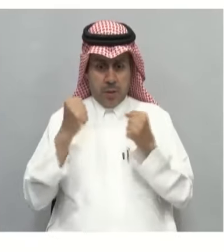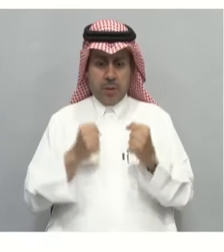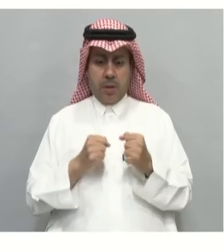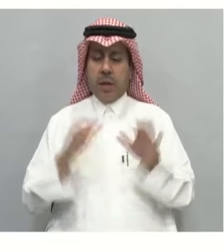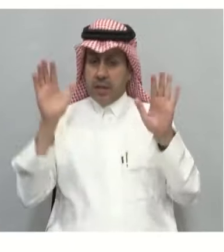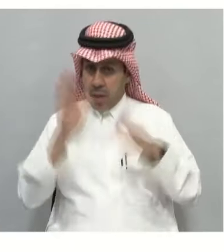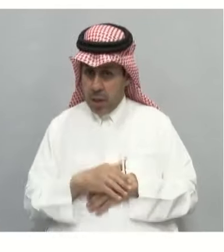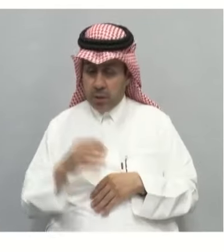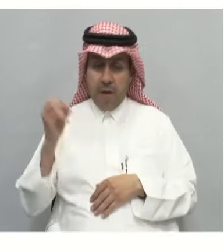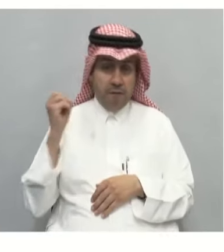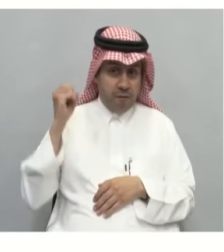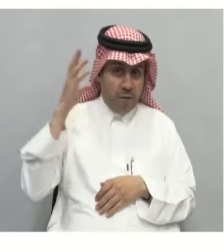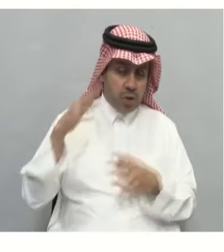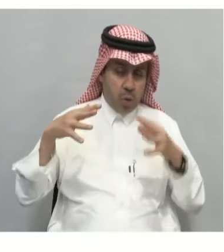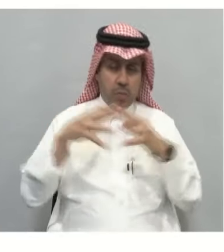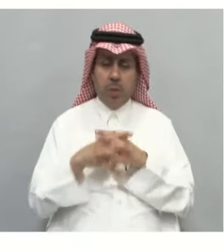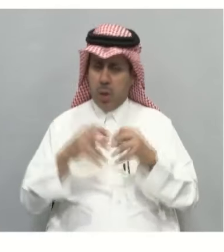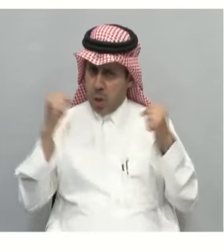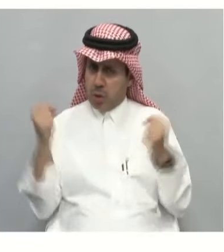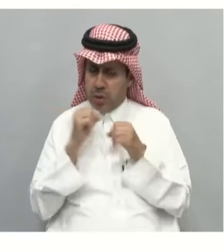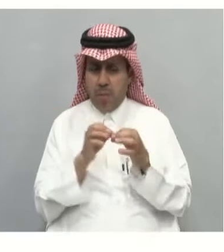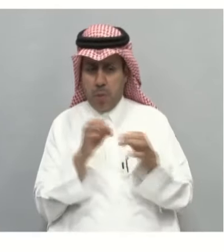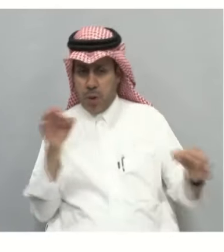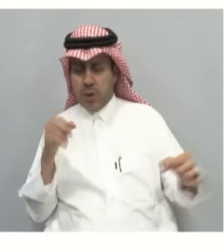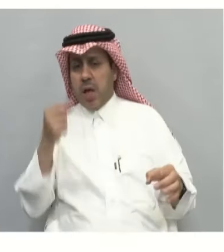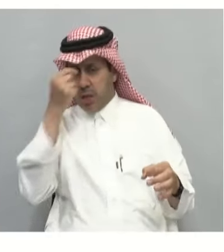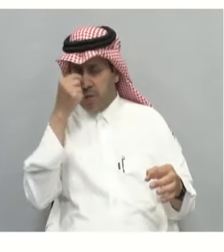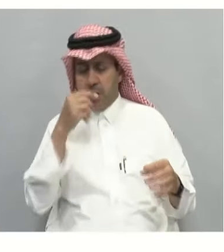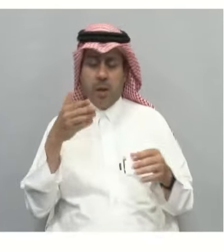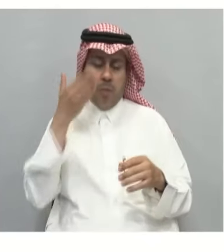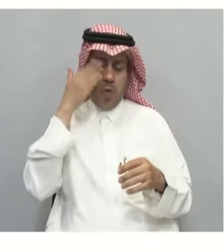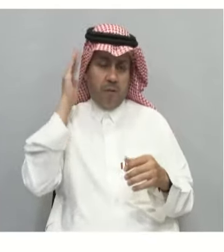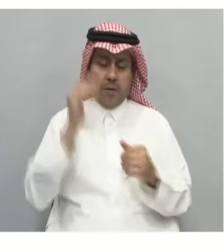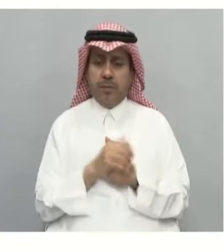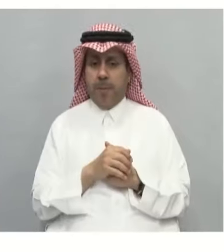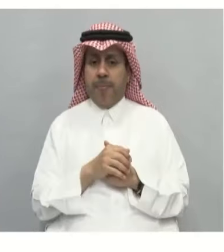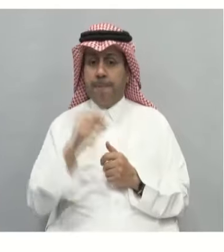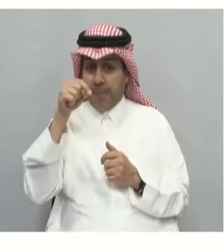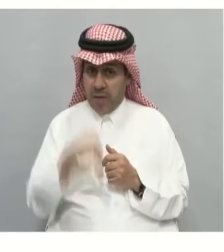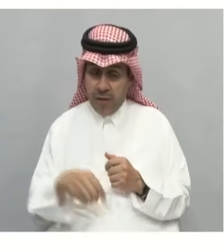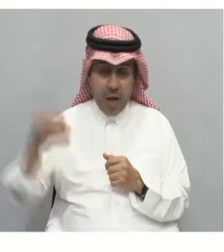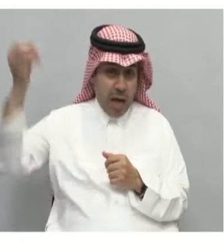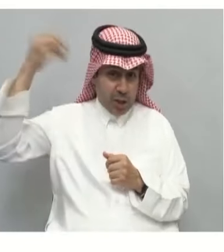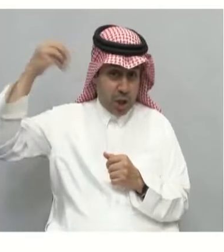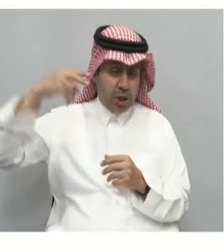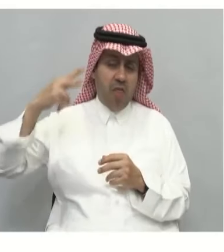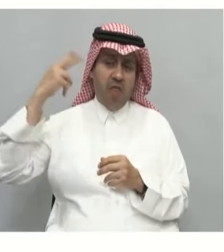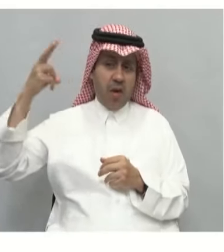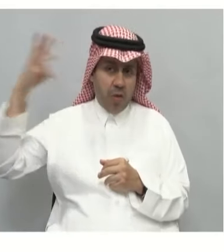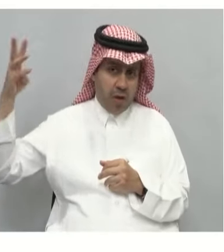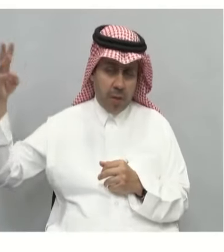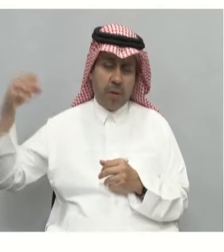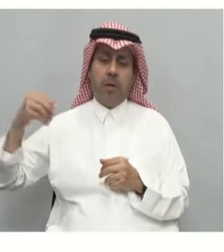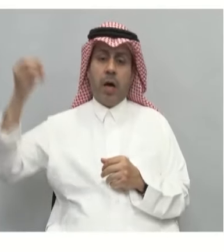صفات المنافقين وكذلك هناك اجر اخر لمن يحافظ على صلاتي العشاء والفجر فما هو